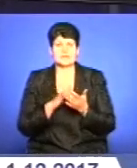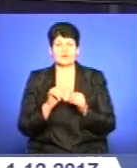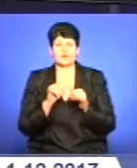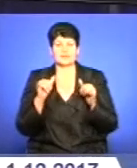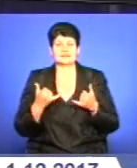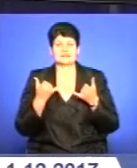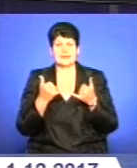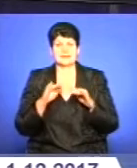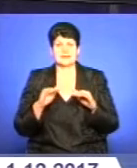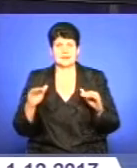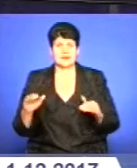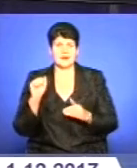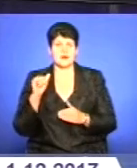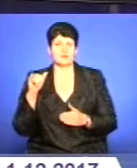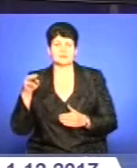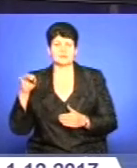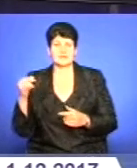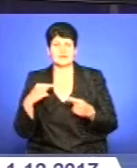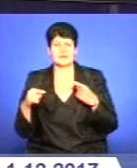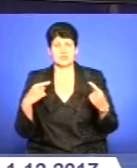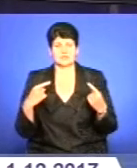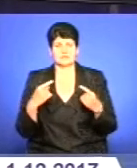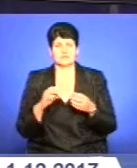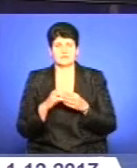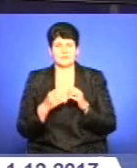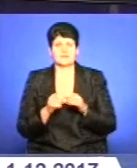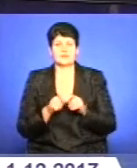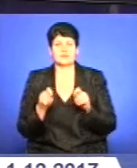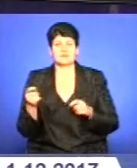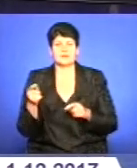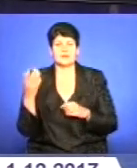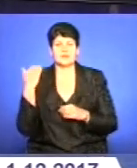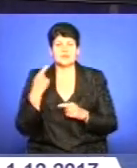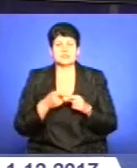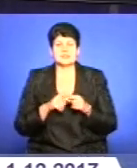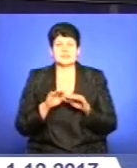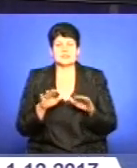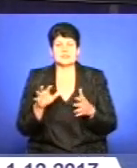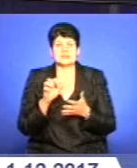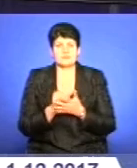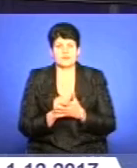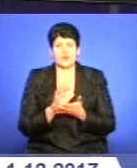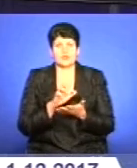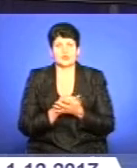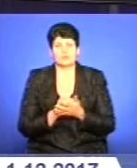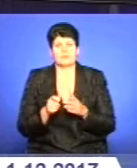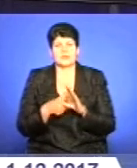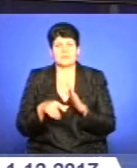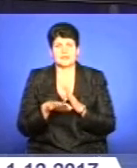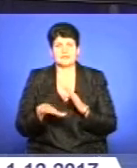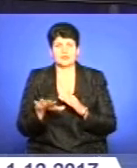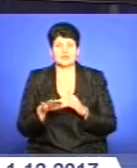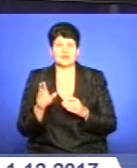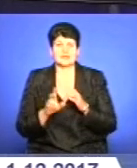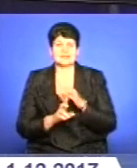дітей з аутизмом та іншими розладами відкрили у Тернополі. Раніше такі діти займалися в орендованому приміщенні на території церкви